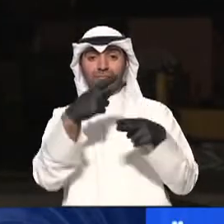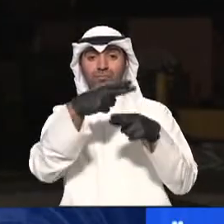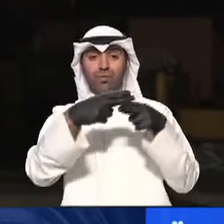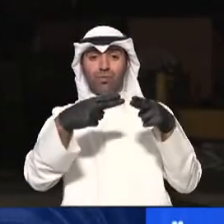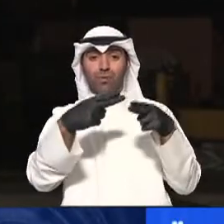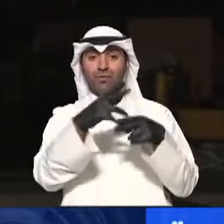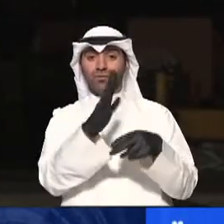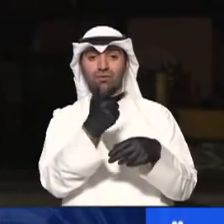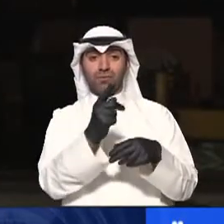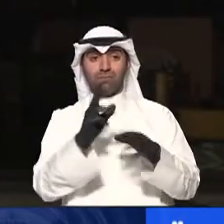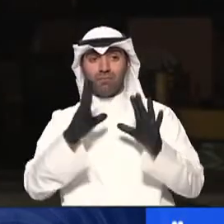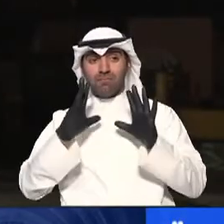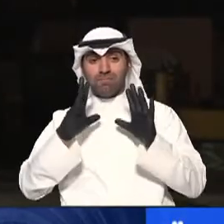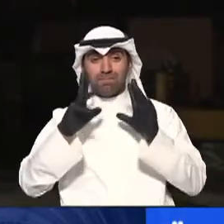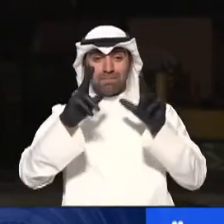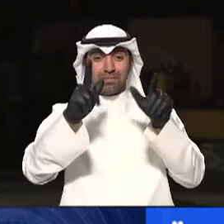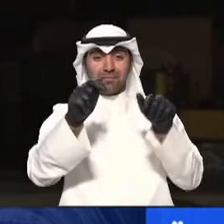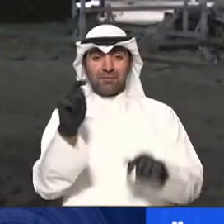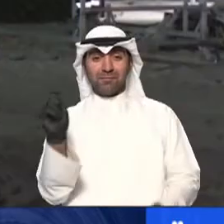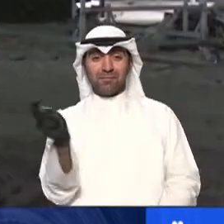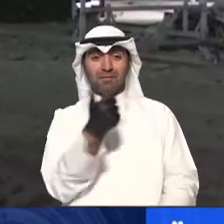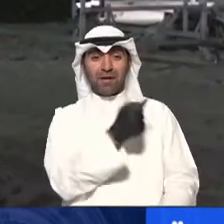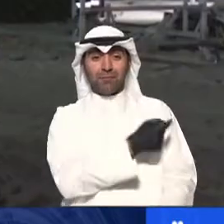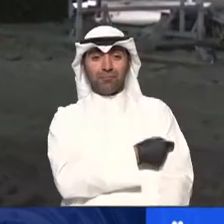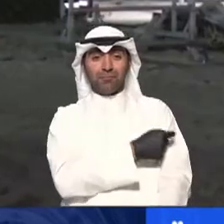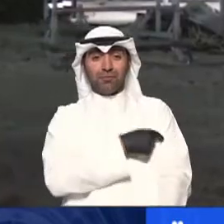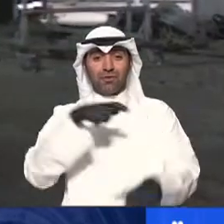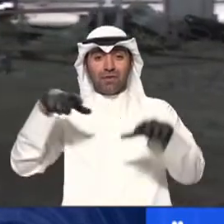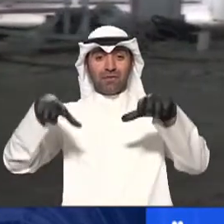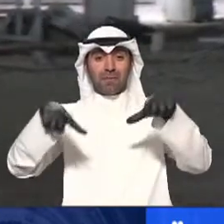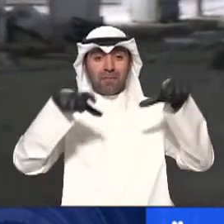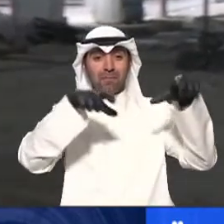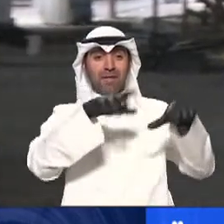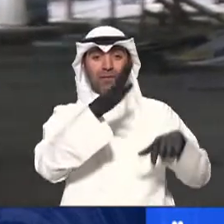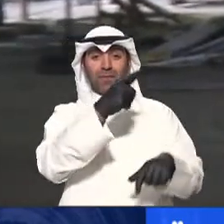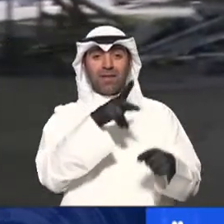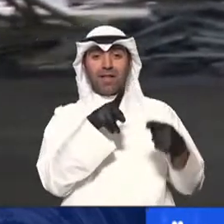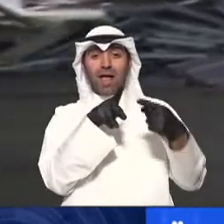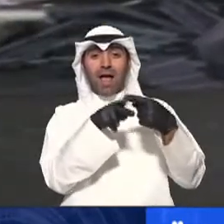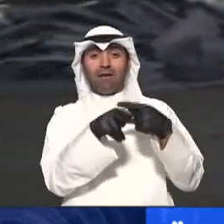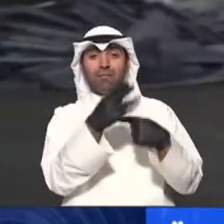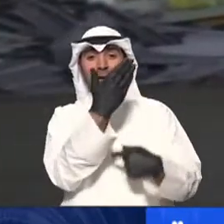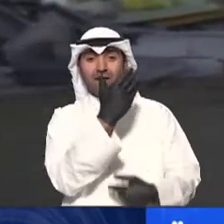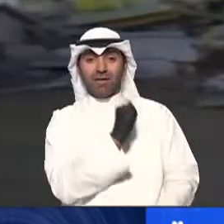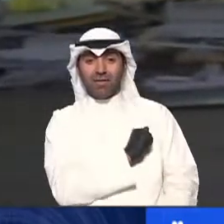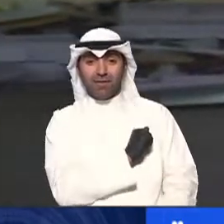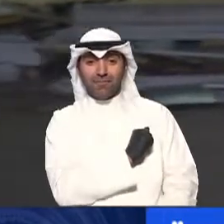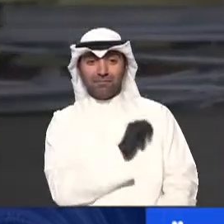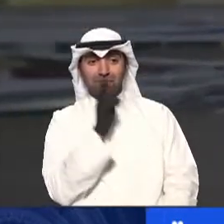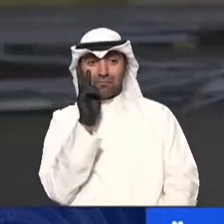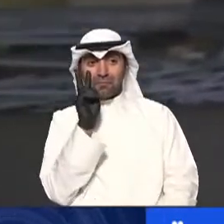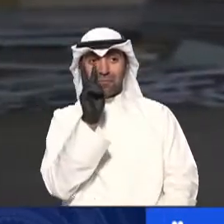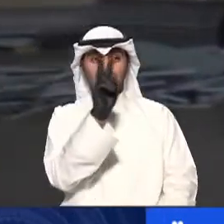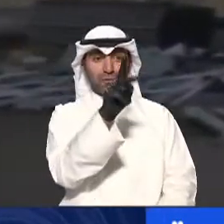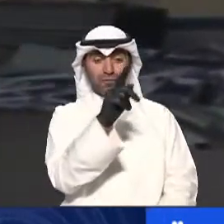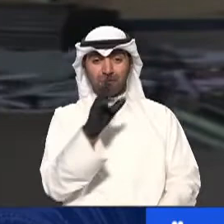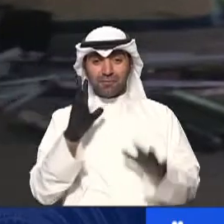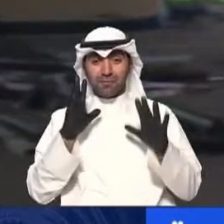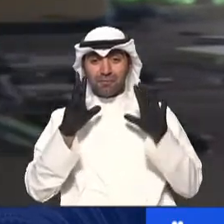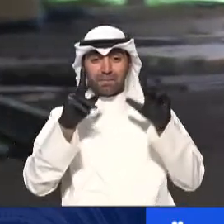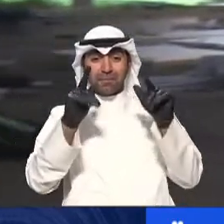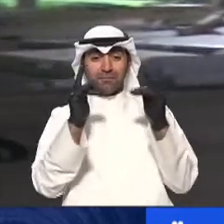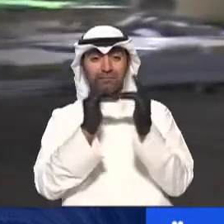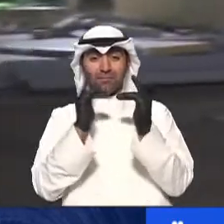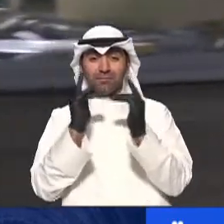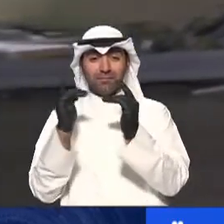الكويت الميداني في أرض المعارض. المشروع يضم 4 قاعات بسعة استيعابية تبلغ 1200